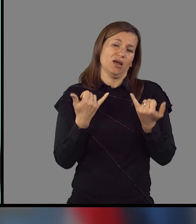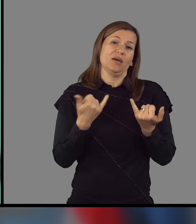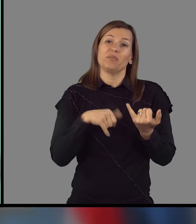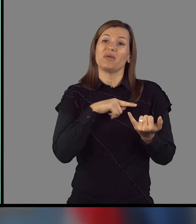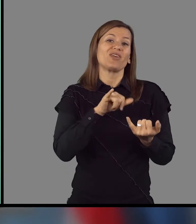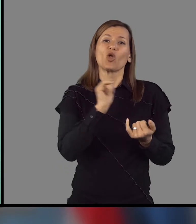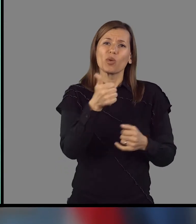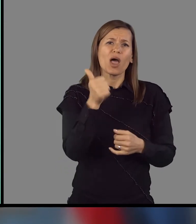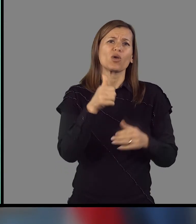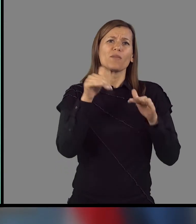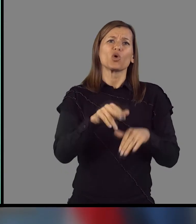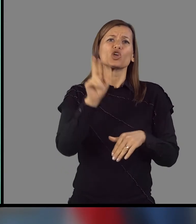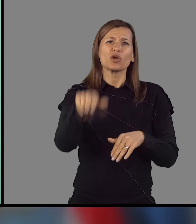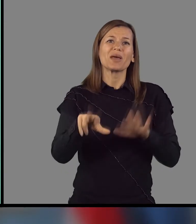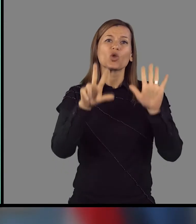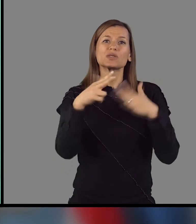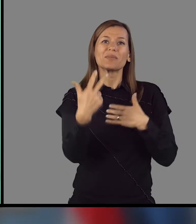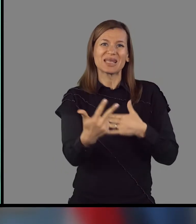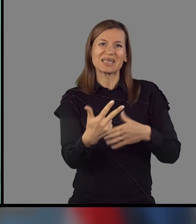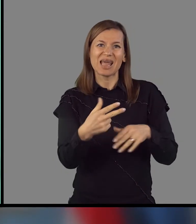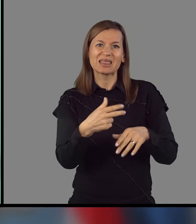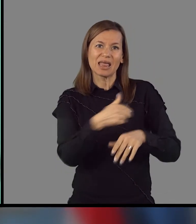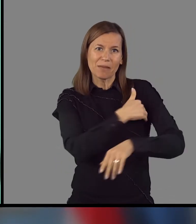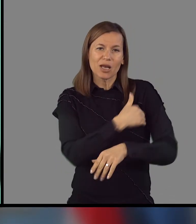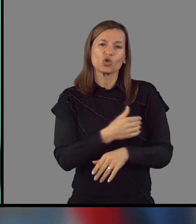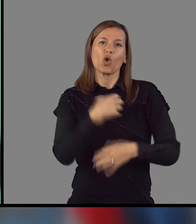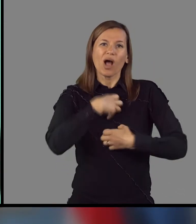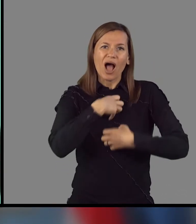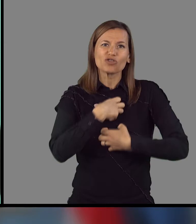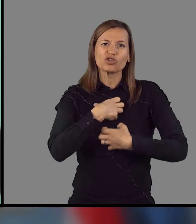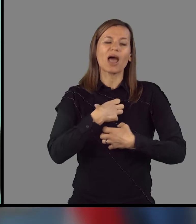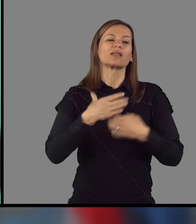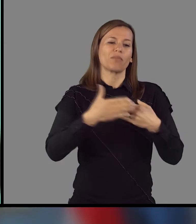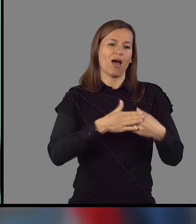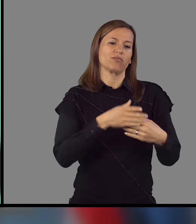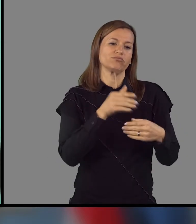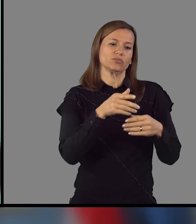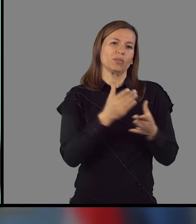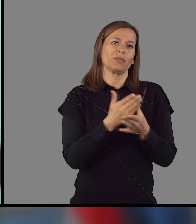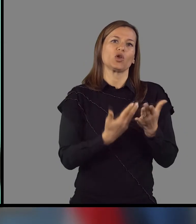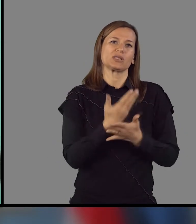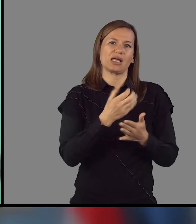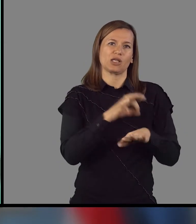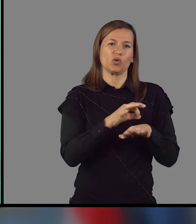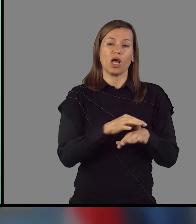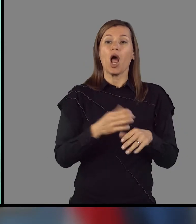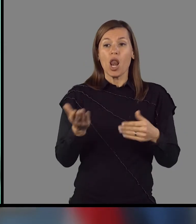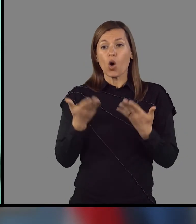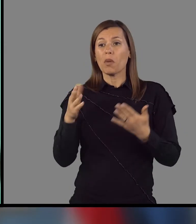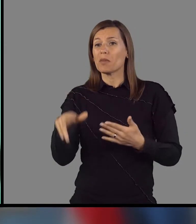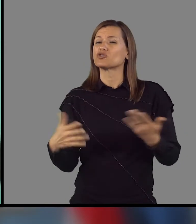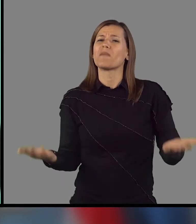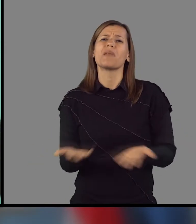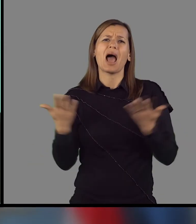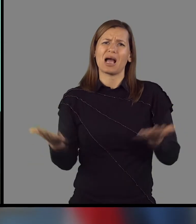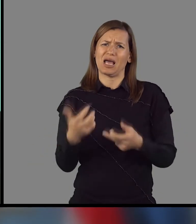naši javnosti, moraš imeti temperaturo 38 in kašljati, takrat si za zdravnika. Lahko pa sploh nimaš težav, lahko